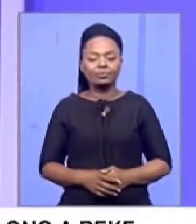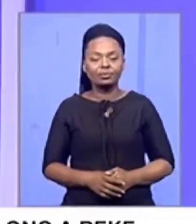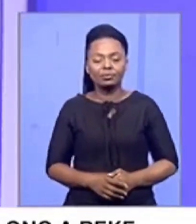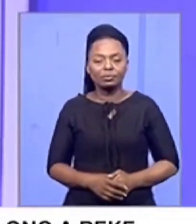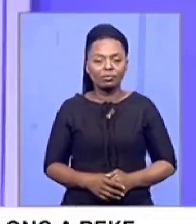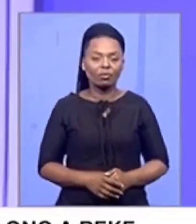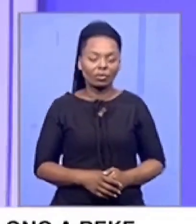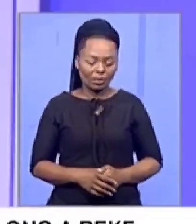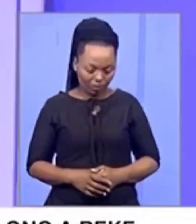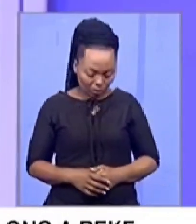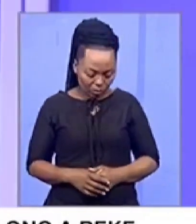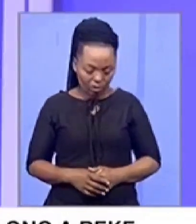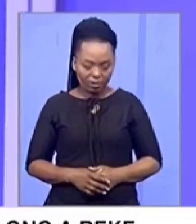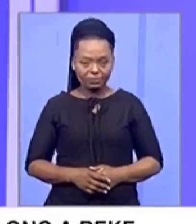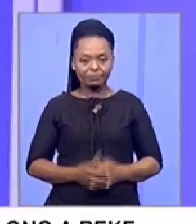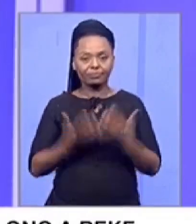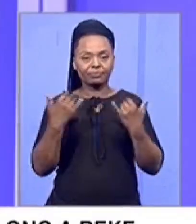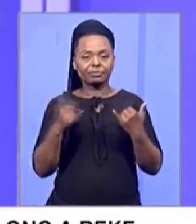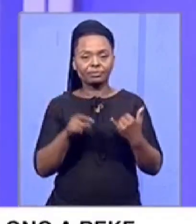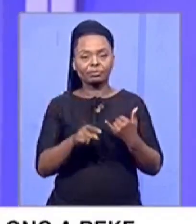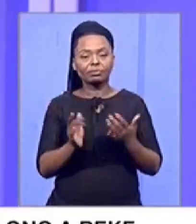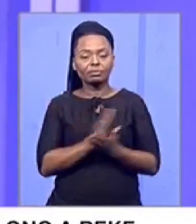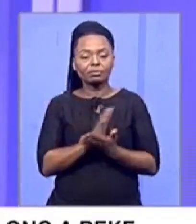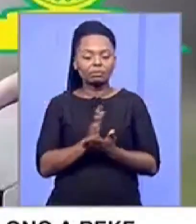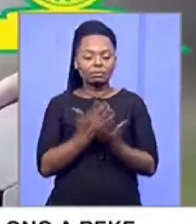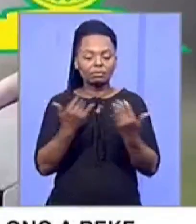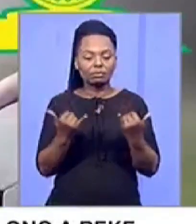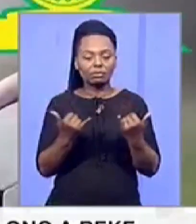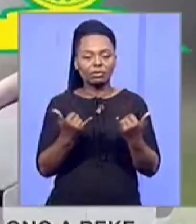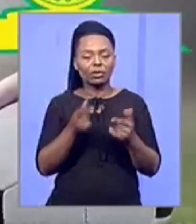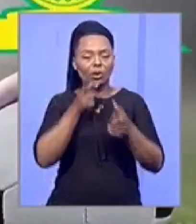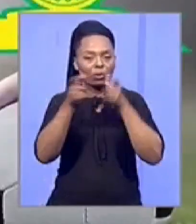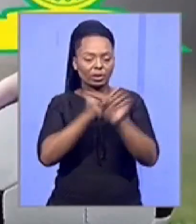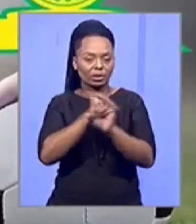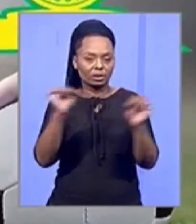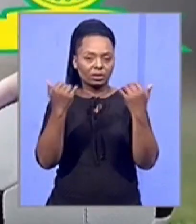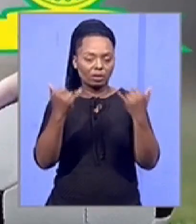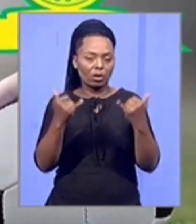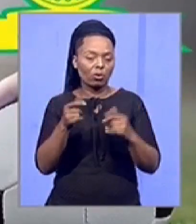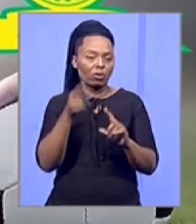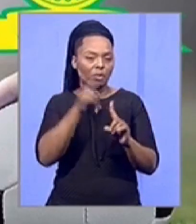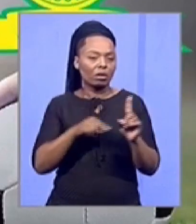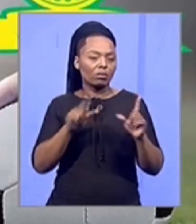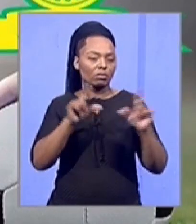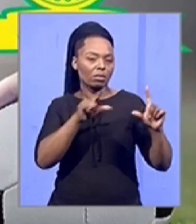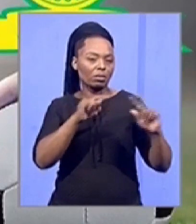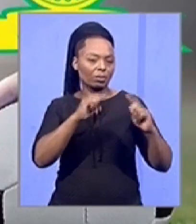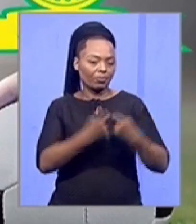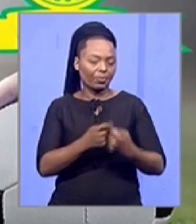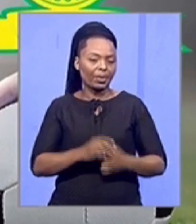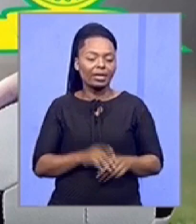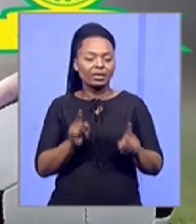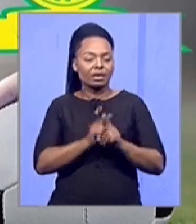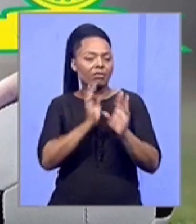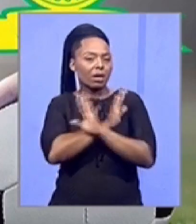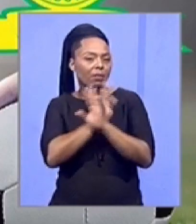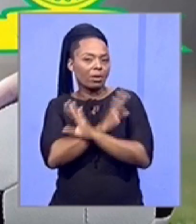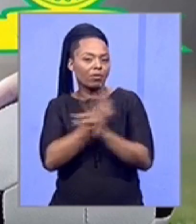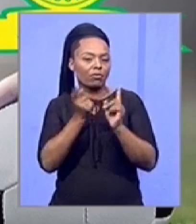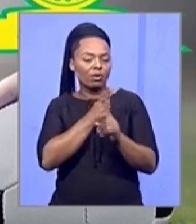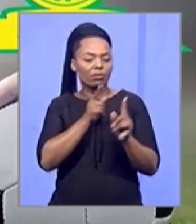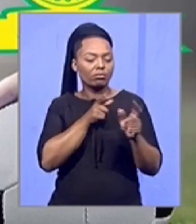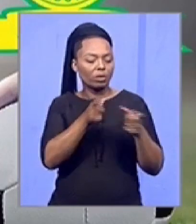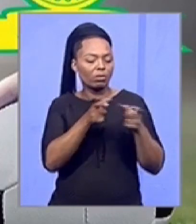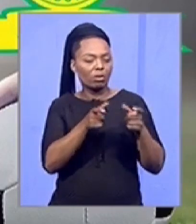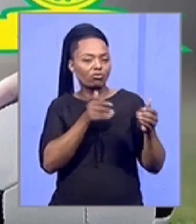fumane maikutlo a babui mohiri ra kopa maikutlo ha pejana ka katlego ya sehlopha sa Mamelodi Sundowns le hore ebe sephiri botsamaising ba sehlopha